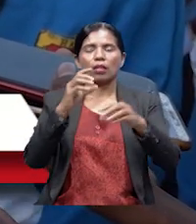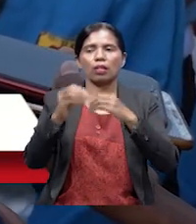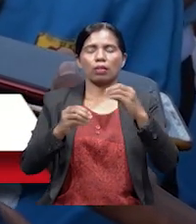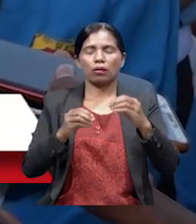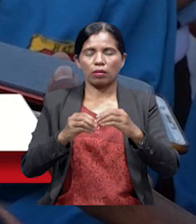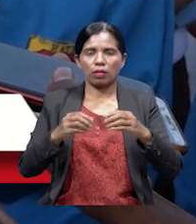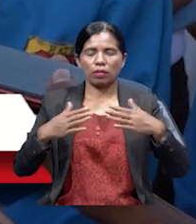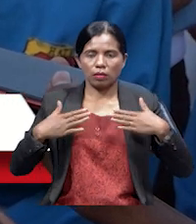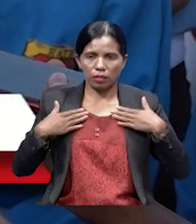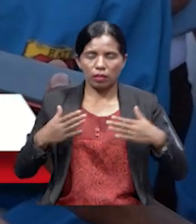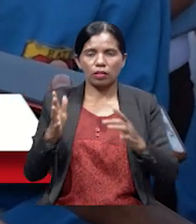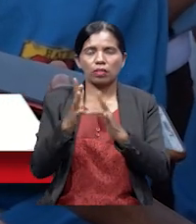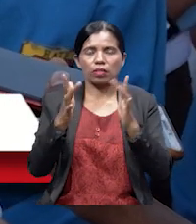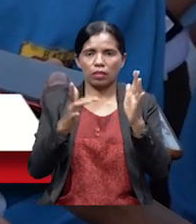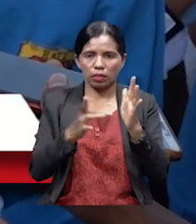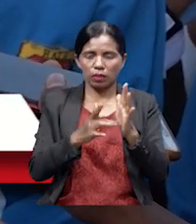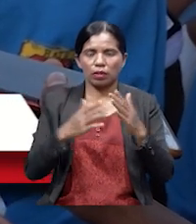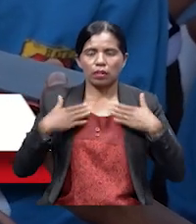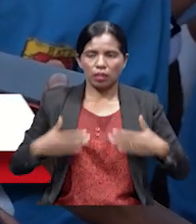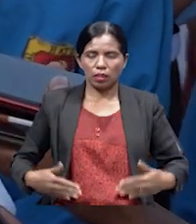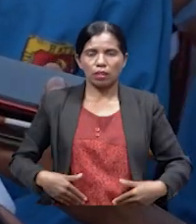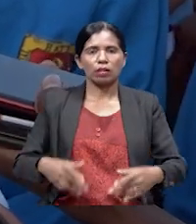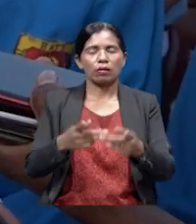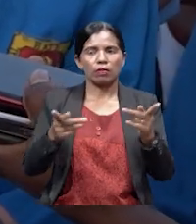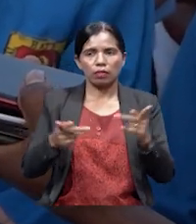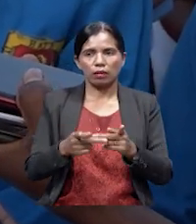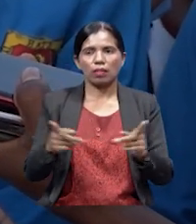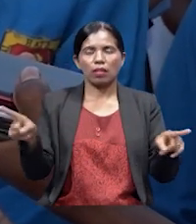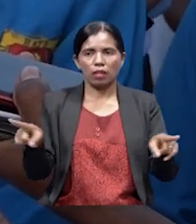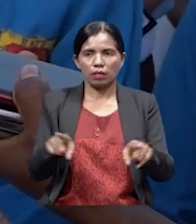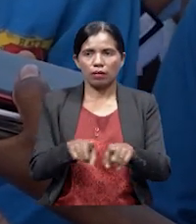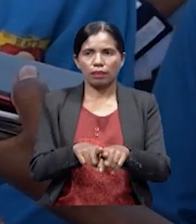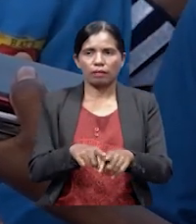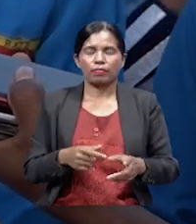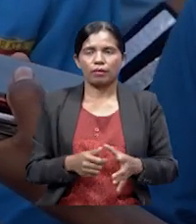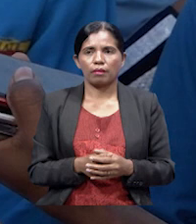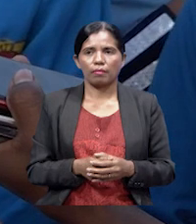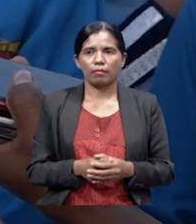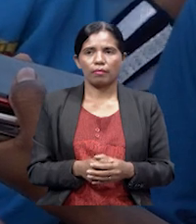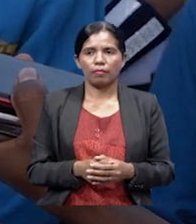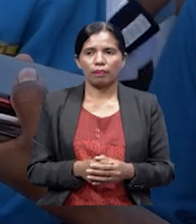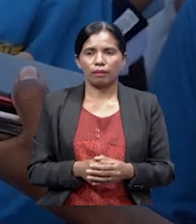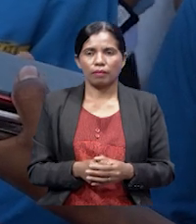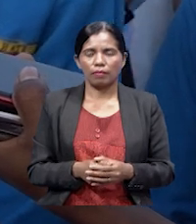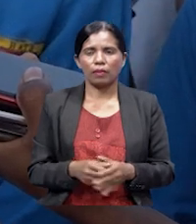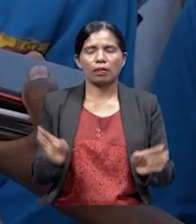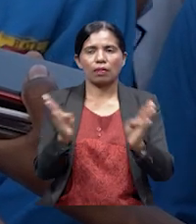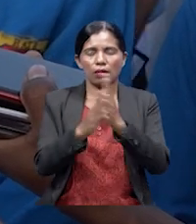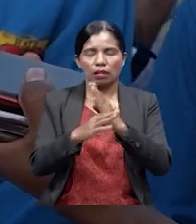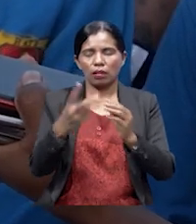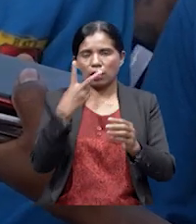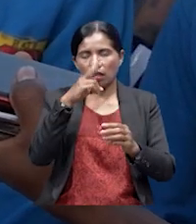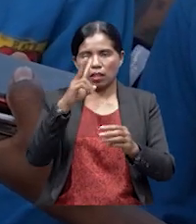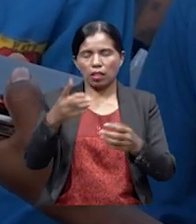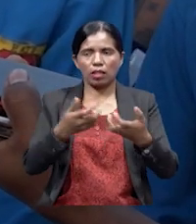eucaristia ecologia ambiente nebe dala barak ne sember sai sai buat rumah nebe tahanu buat